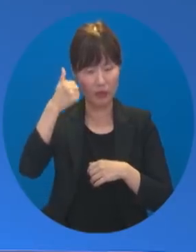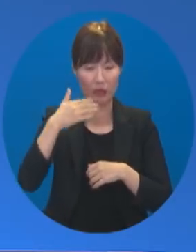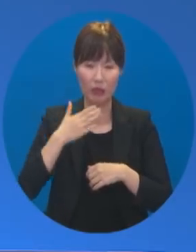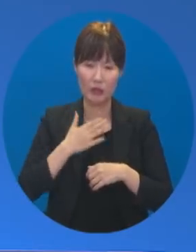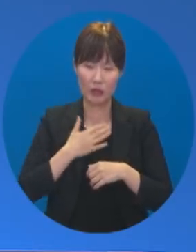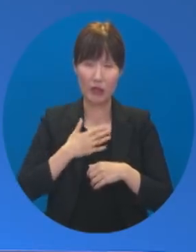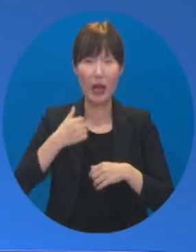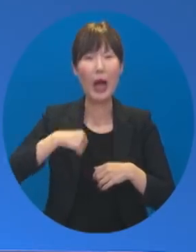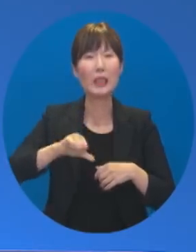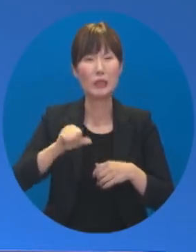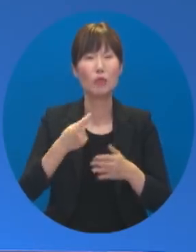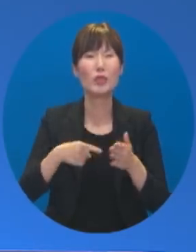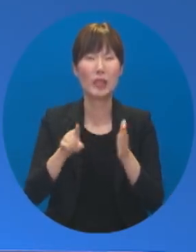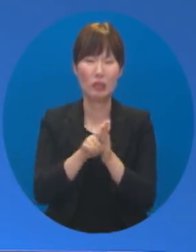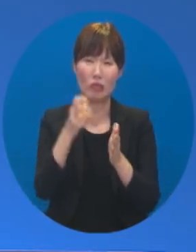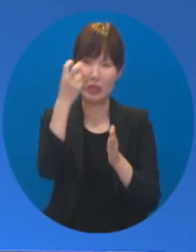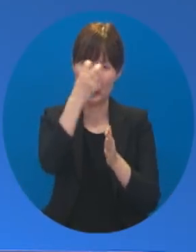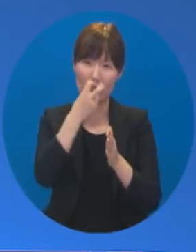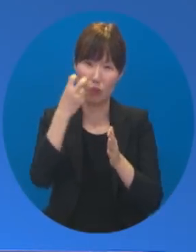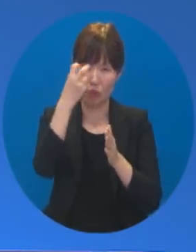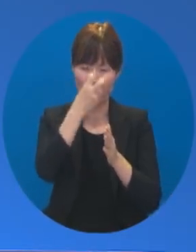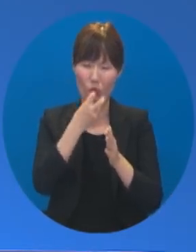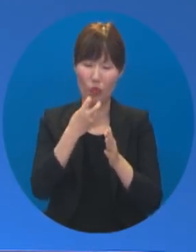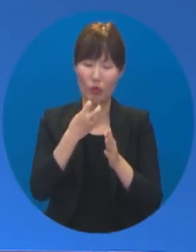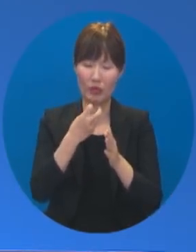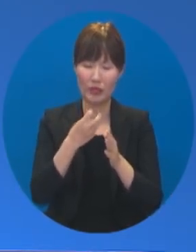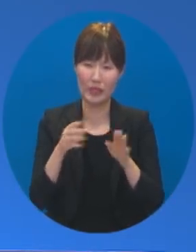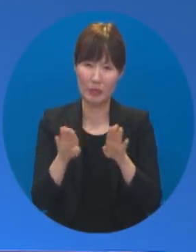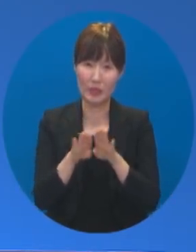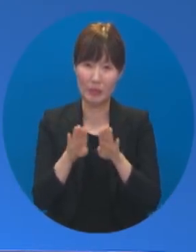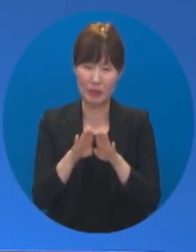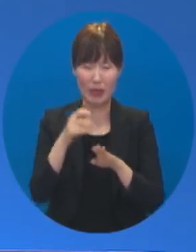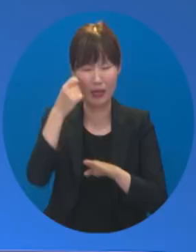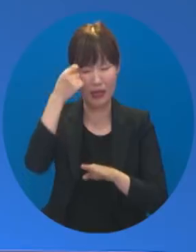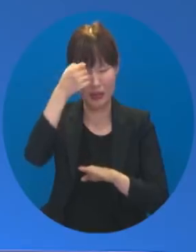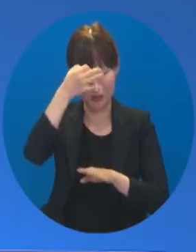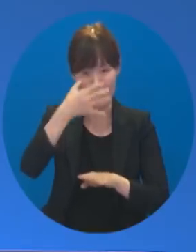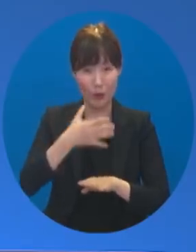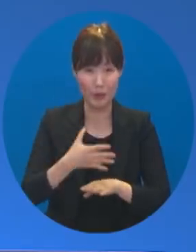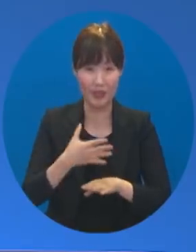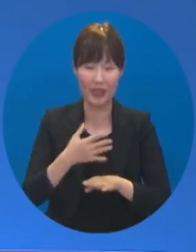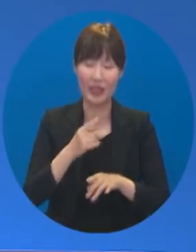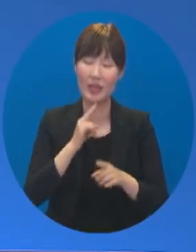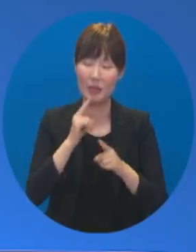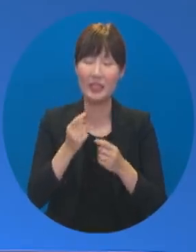받고 오후에 좀 복귀하겠습니다. 죄송합니다. 이렇게 말씀을 드리고